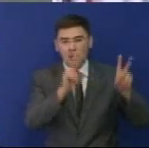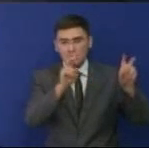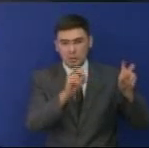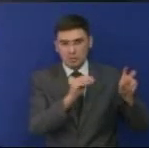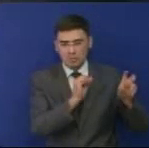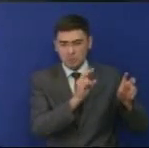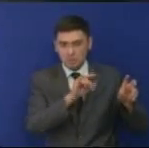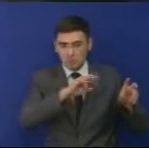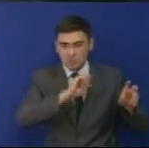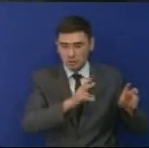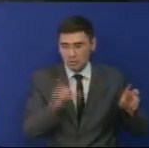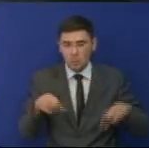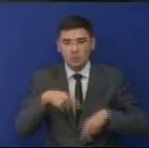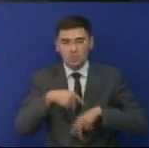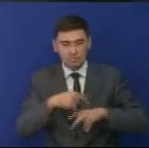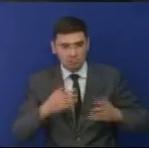высот.